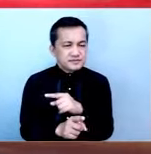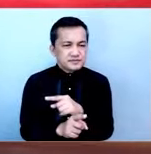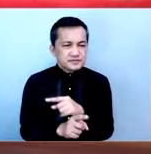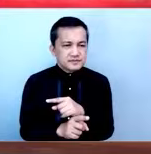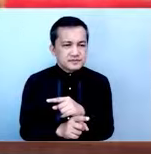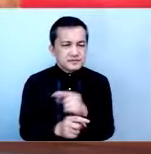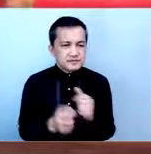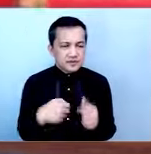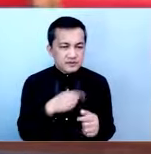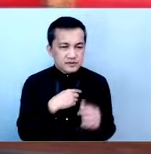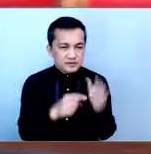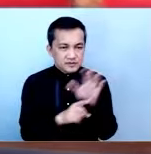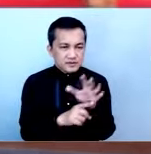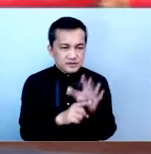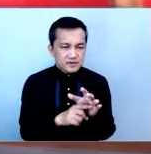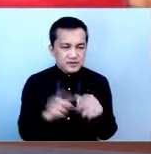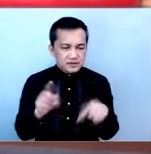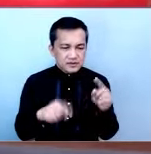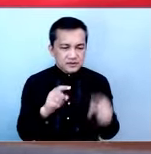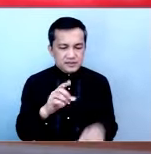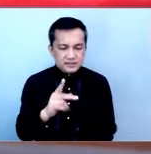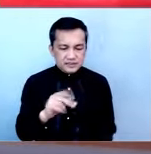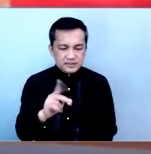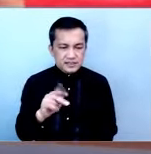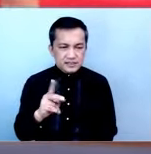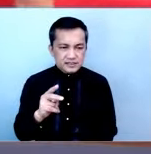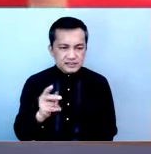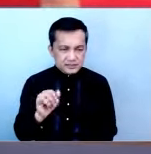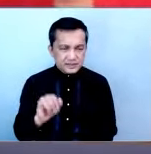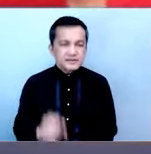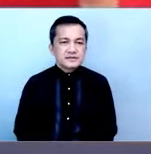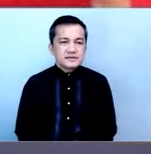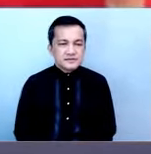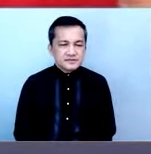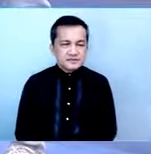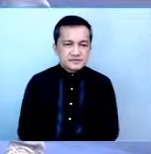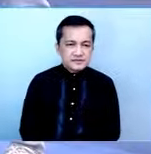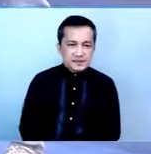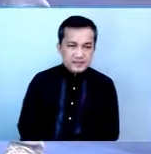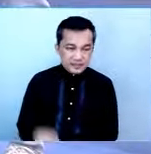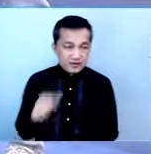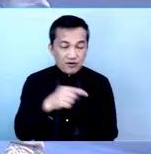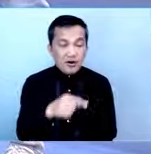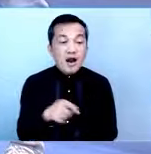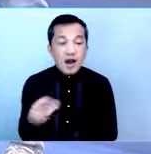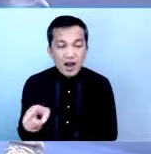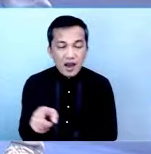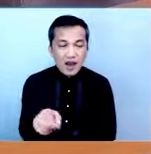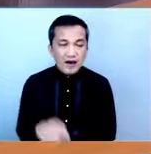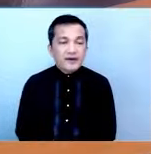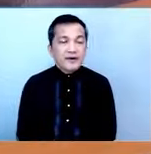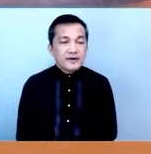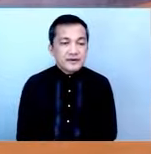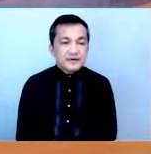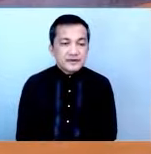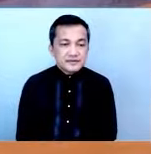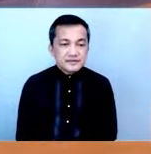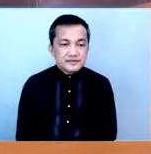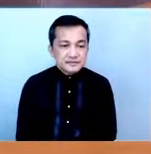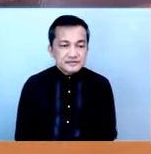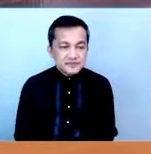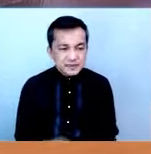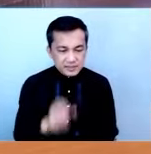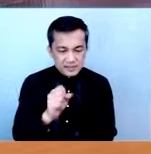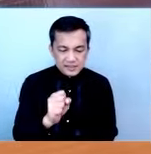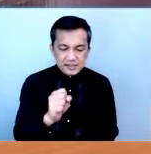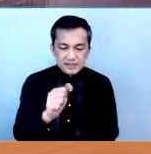talaga tayo sa assorted kakanin, yung makulay po. Ito yun. Ito po, ma'am. yun. Pinsapin? Yes, sa